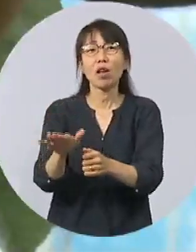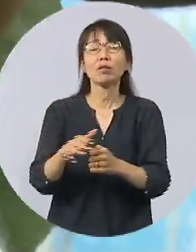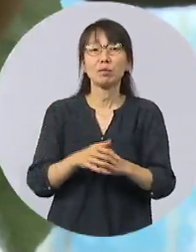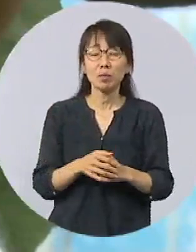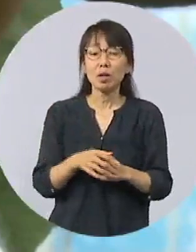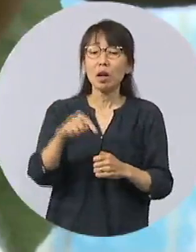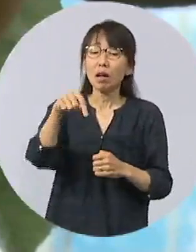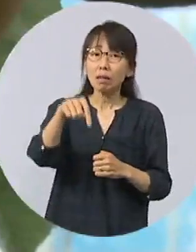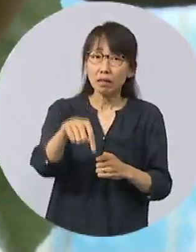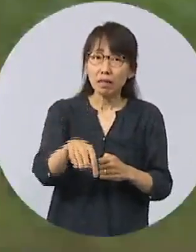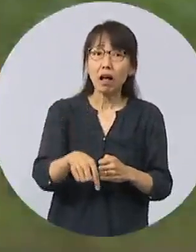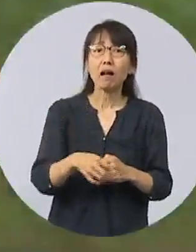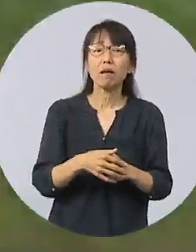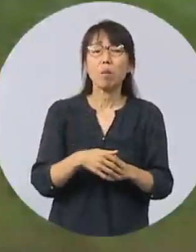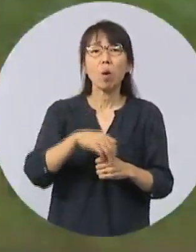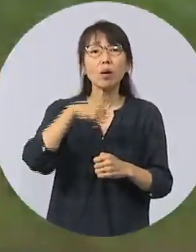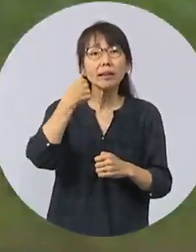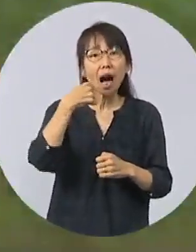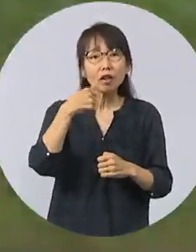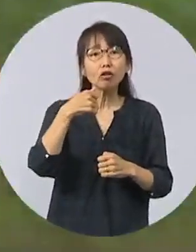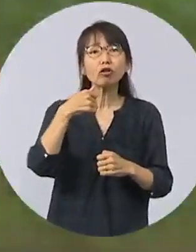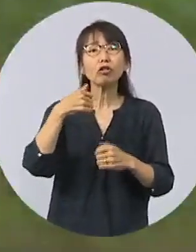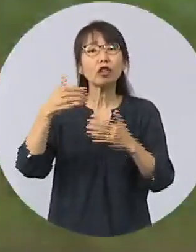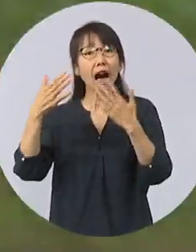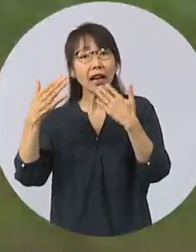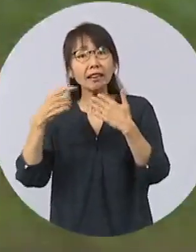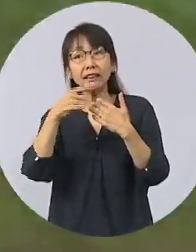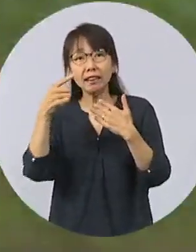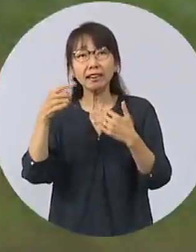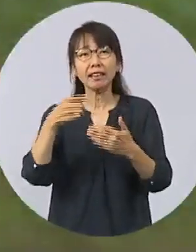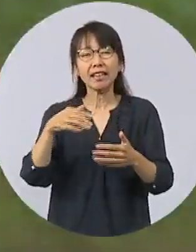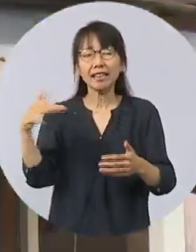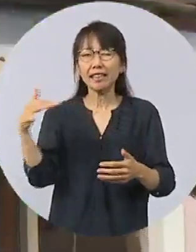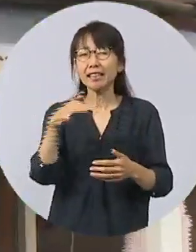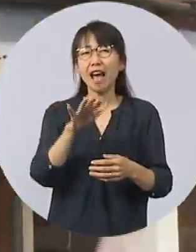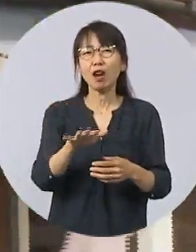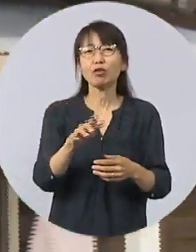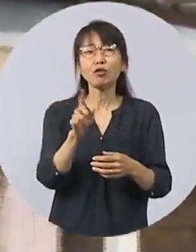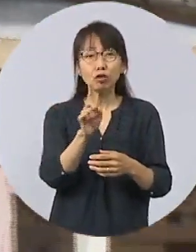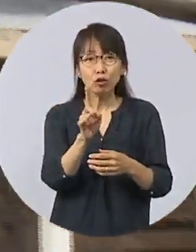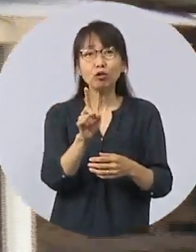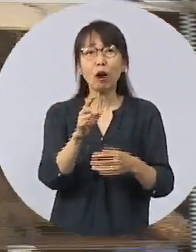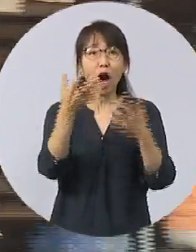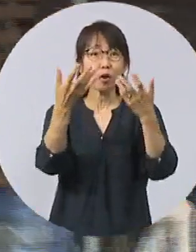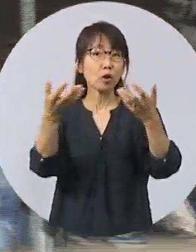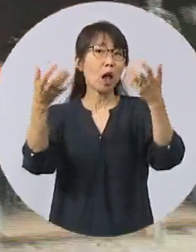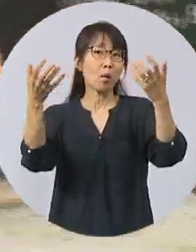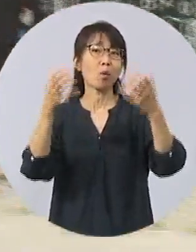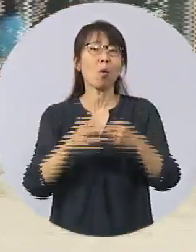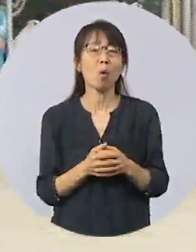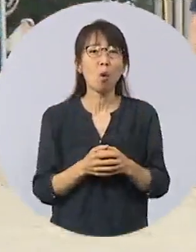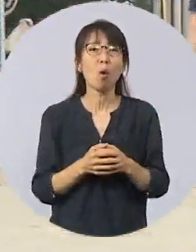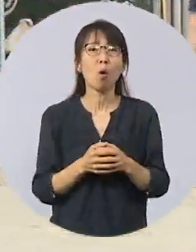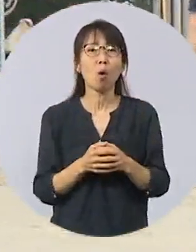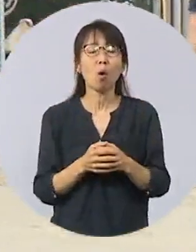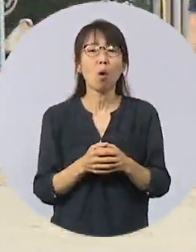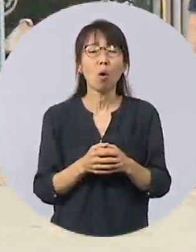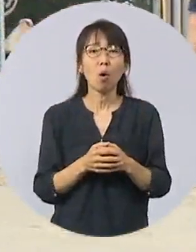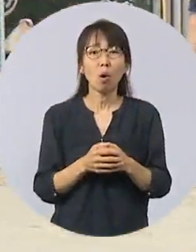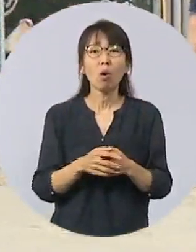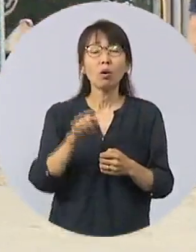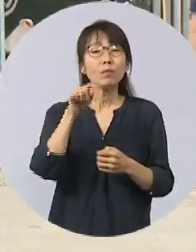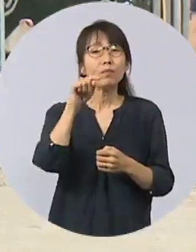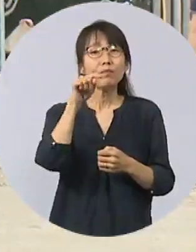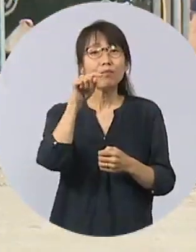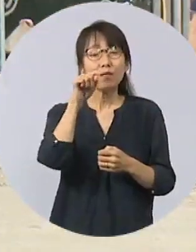その中でも夏から秋にかけて人気が出るのが果物です。その魅力を探るため農家さんに